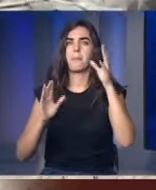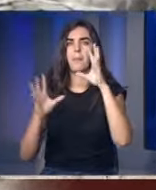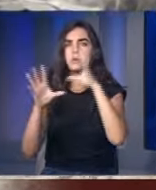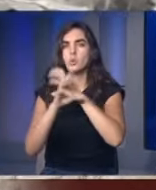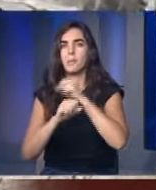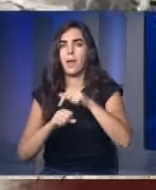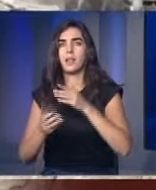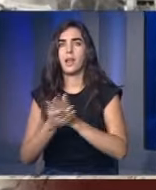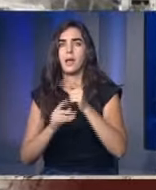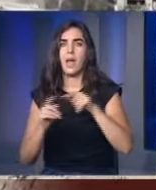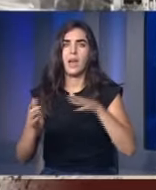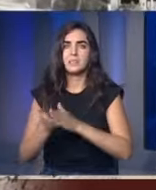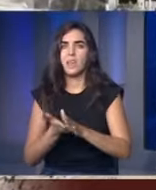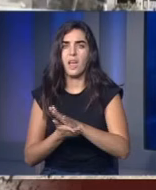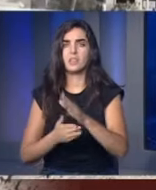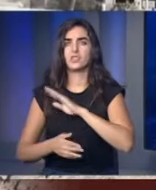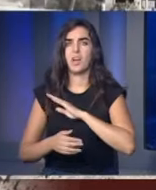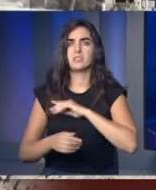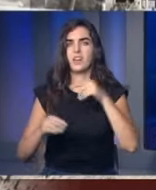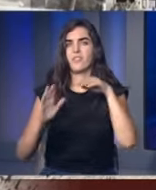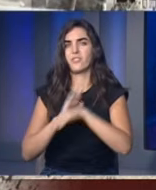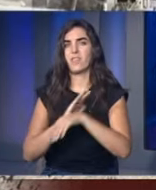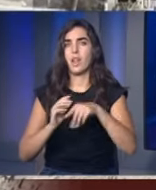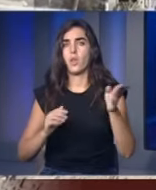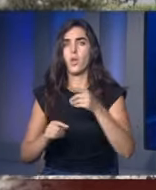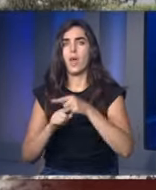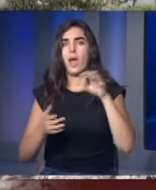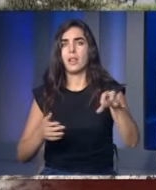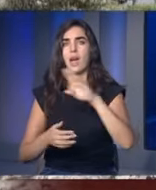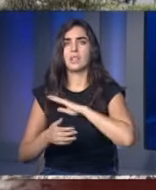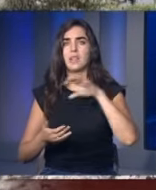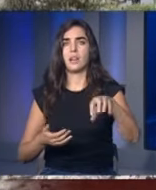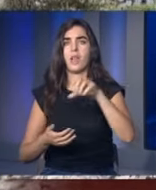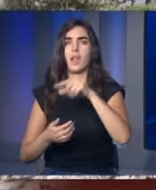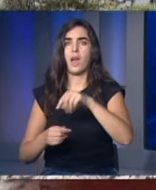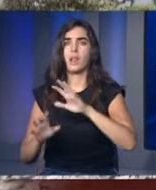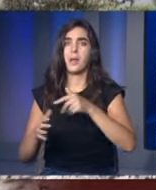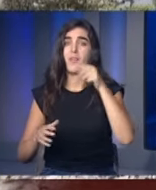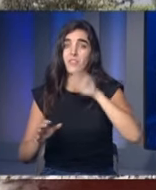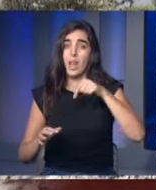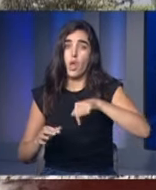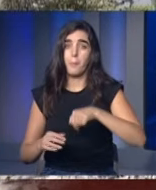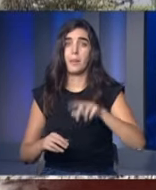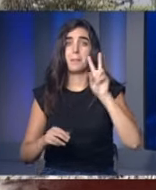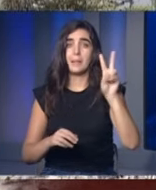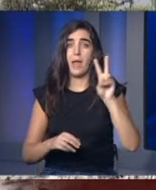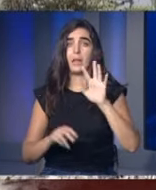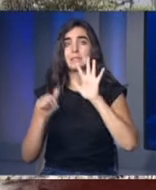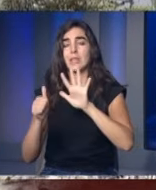التشاؤم من احتمالات الانزلاق العسكري لما لا تحمد عقباه قطاع غزة على معاناته، ففي